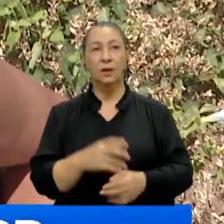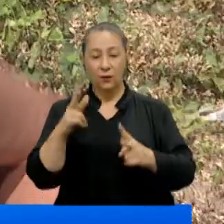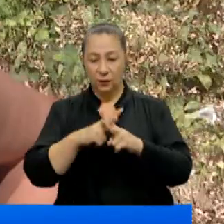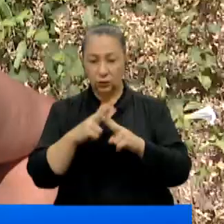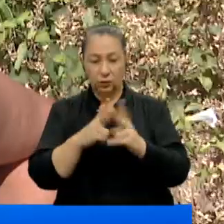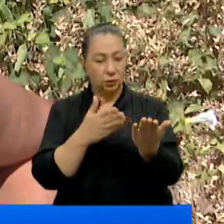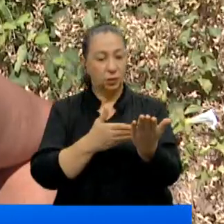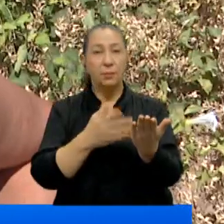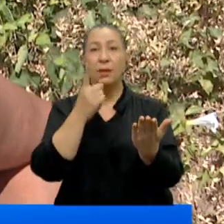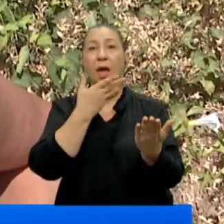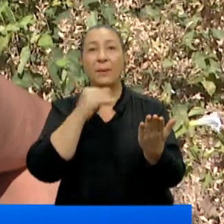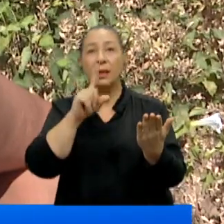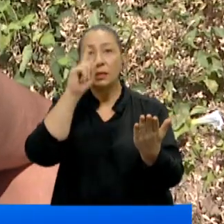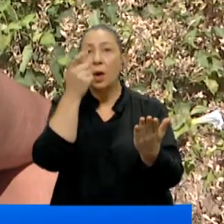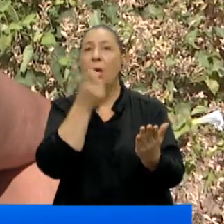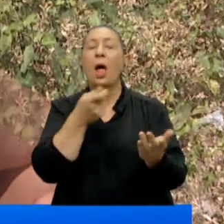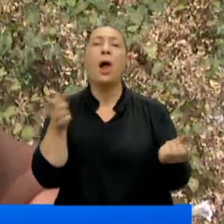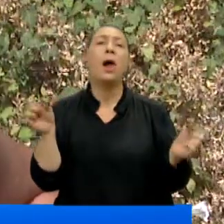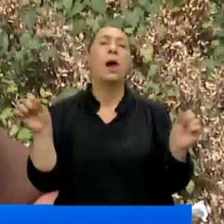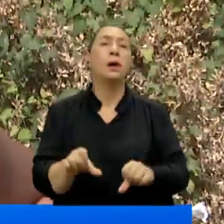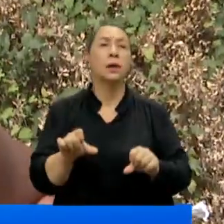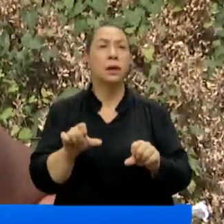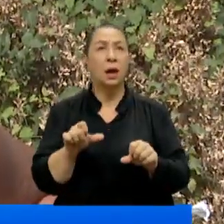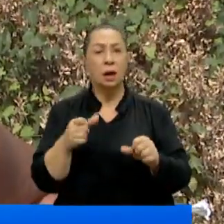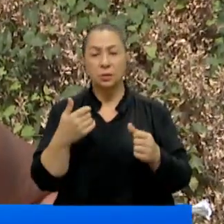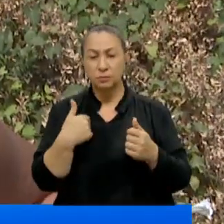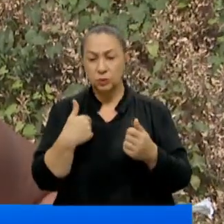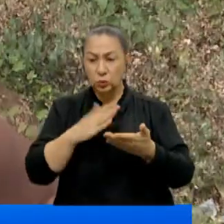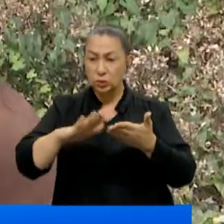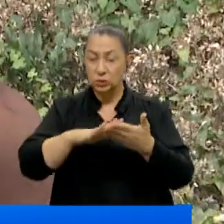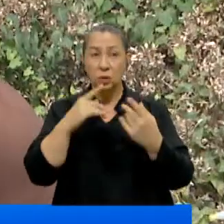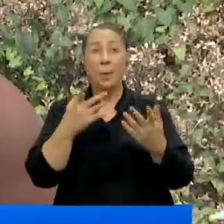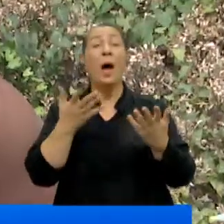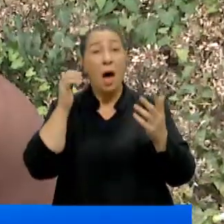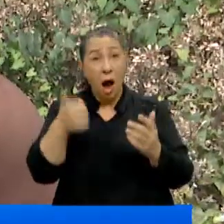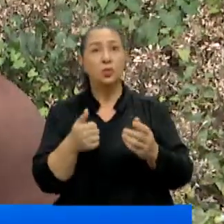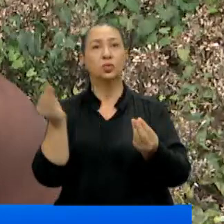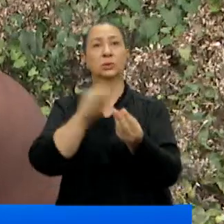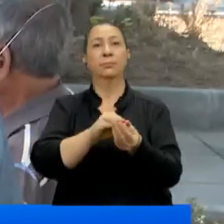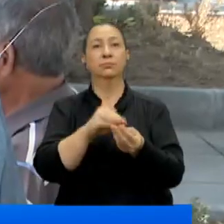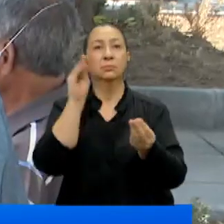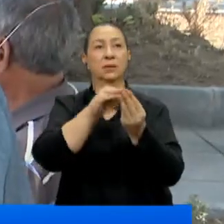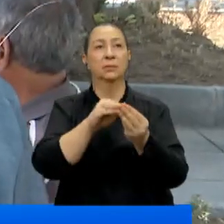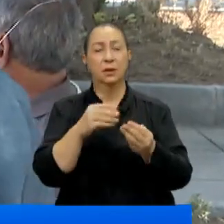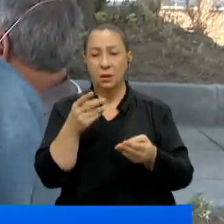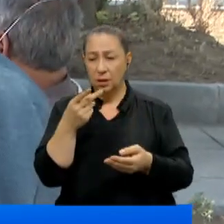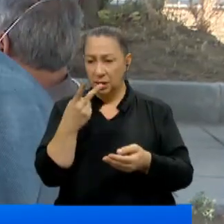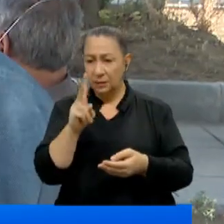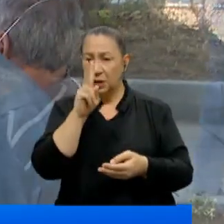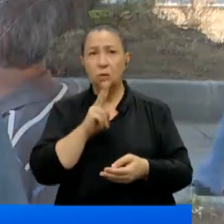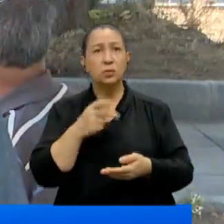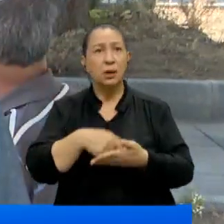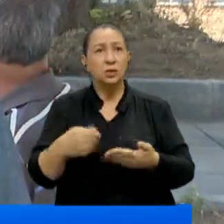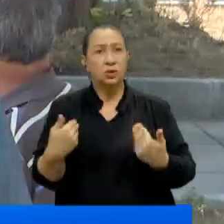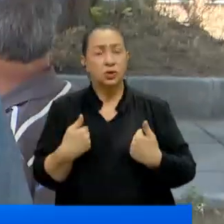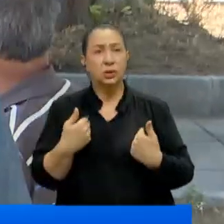Faturaları vallahi bir emekli yani tek başına ödeyemez. Cüzlatacağız diyorlar ama her gün üstüne zam biniyor. Aldığımız 2 milyon 200 bin lira